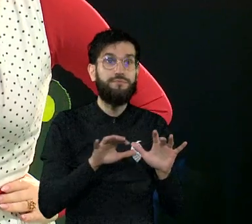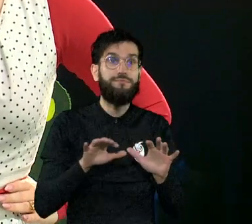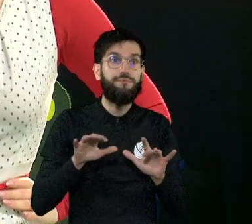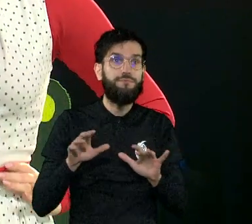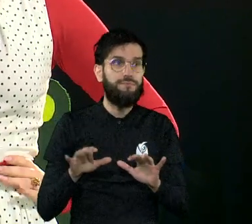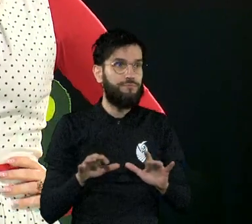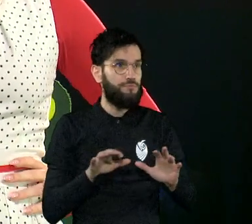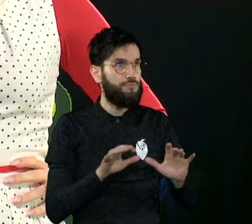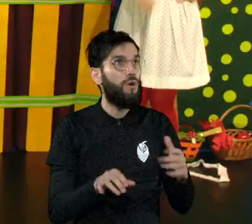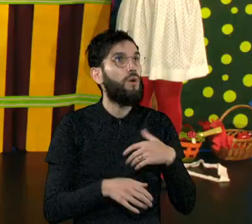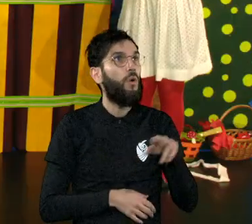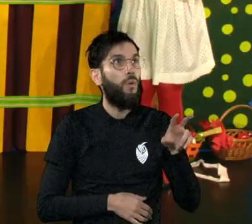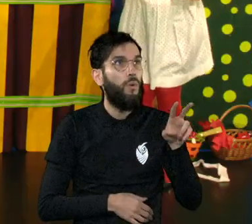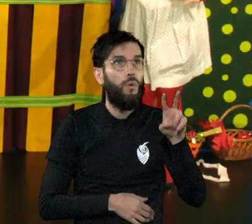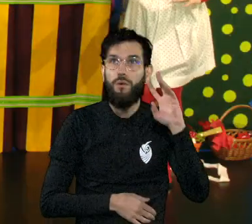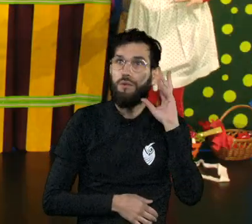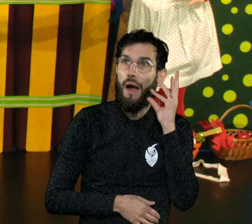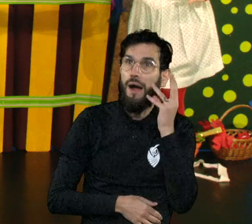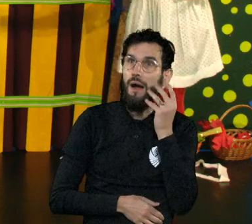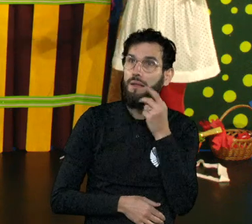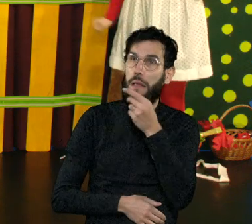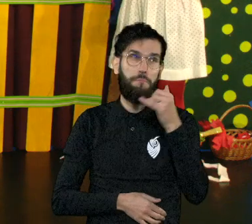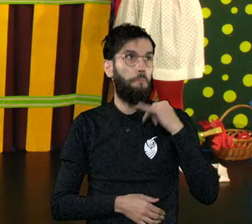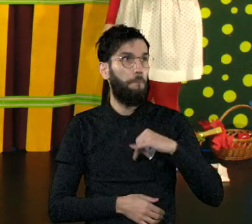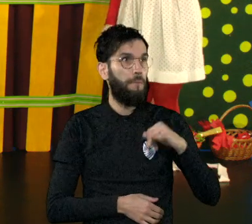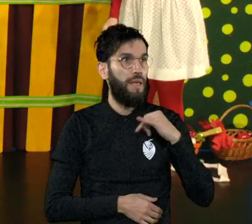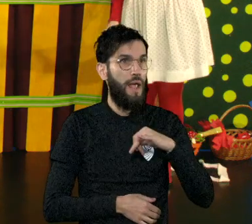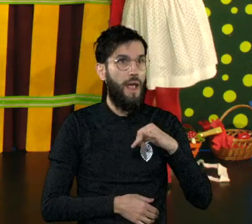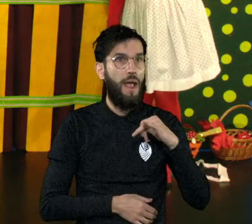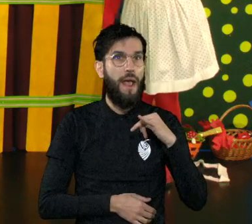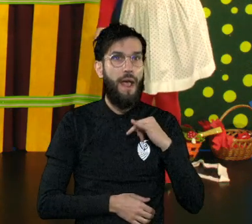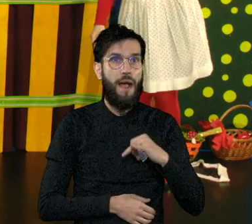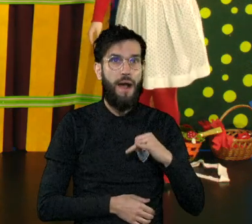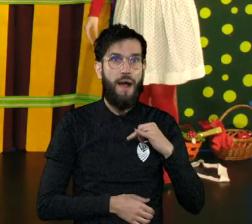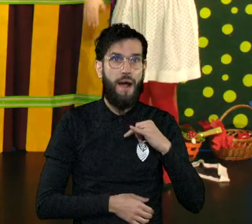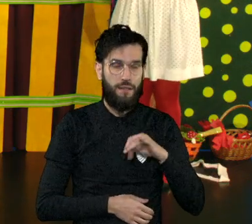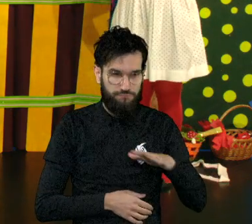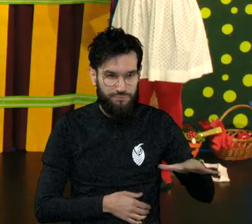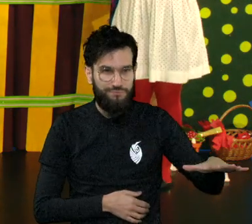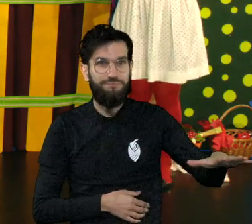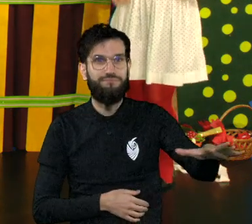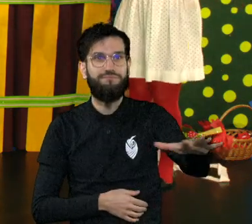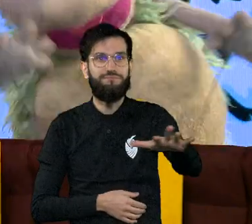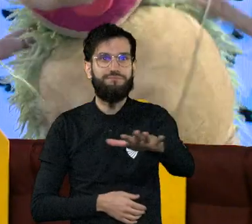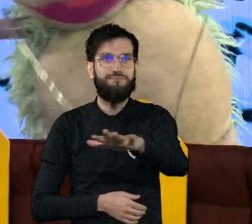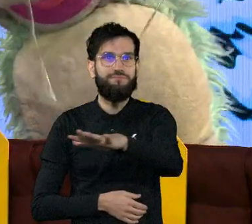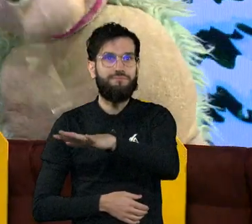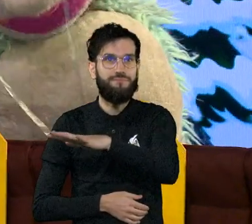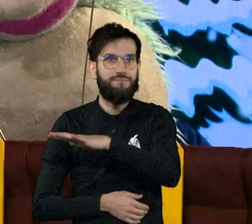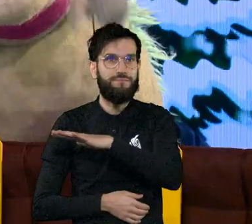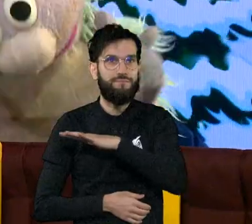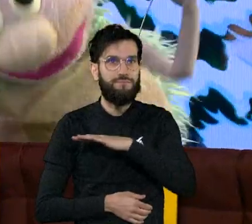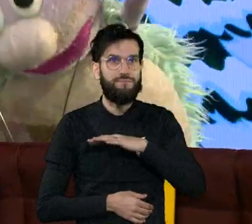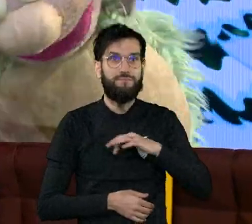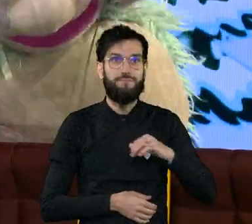nič nečakaj. Bielou farbou namaluj nám celúčky náš kraj.